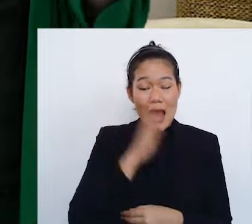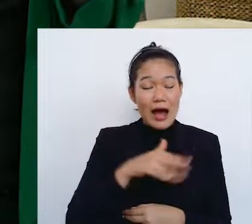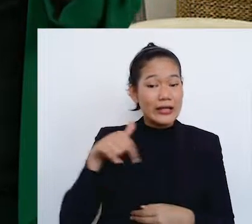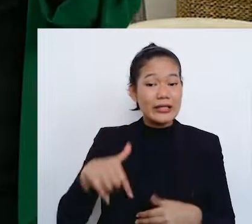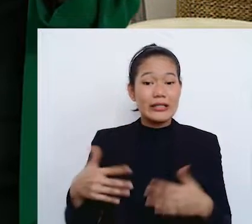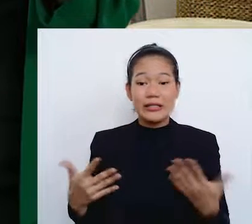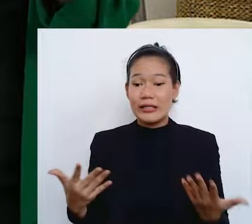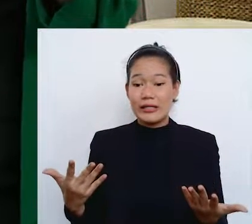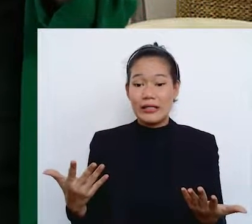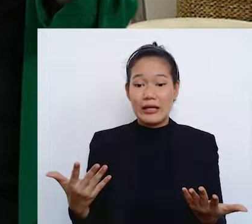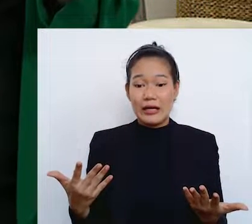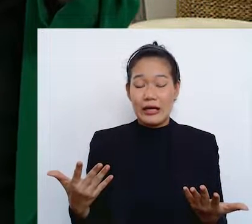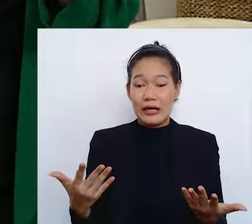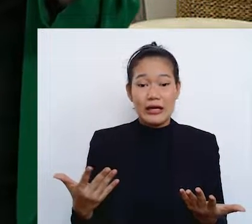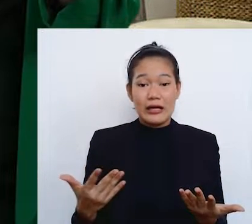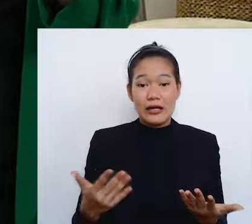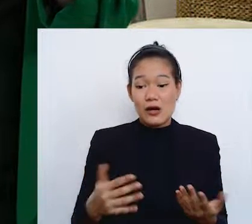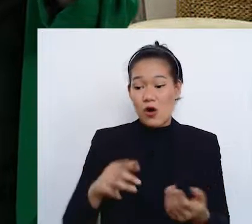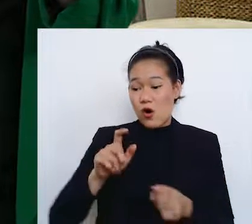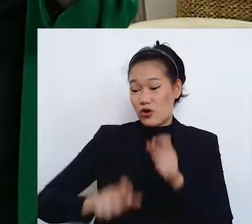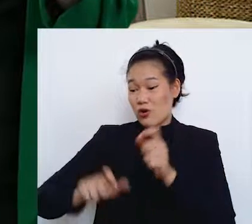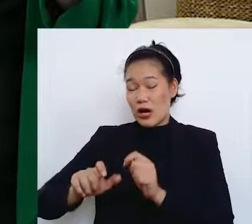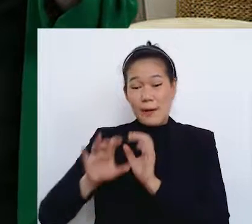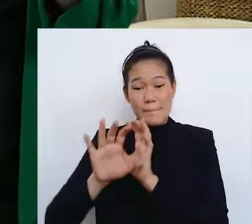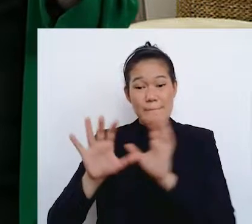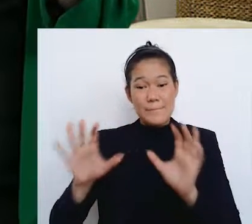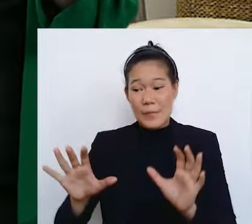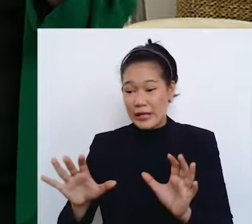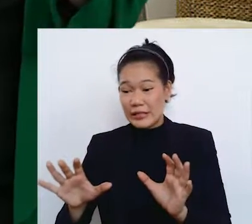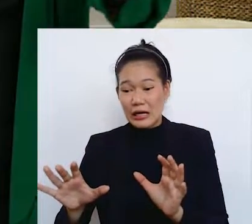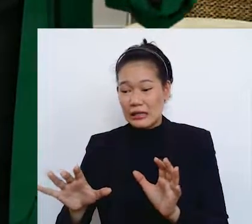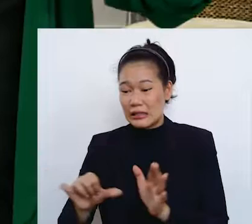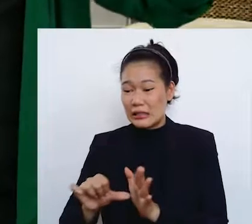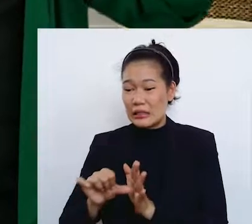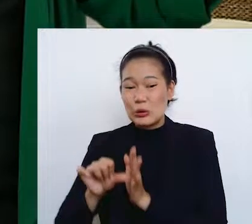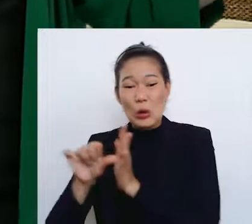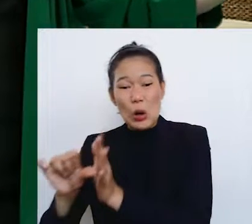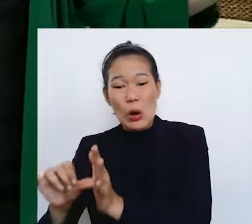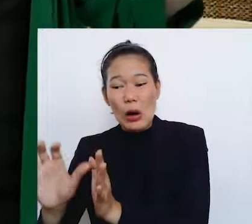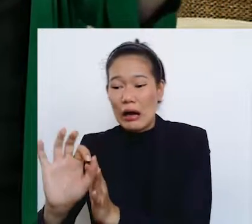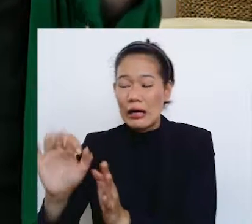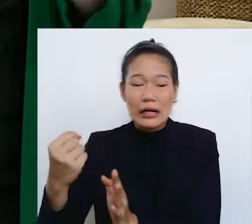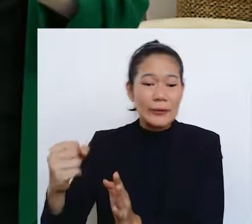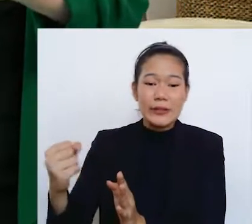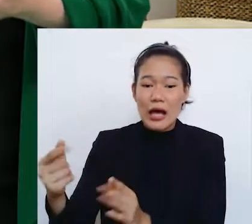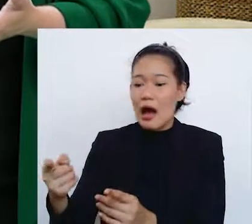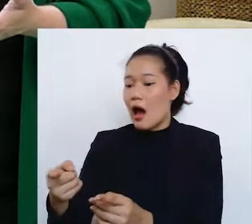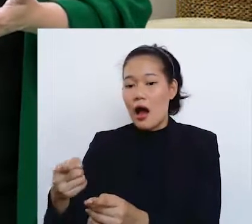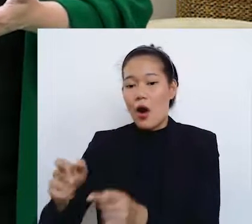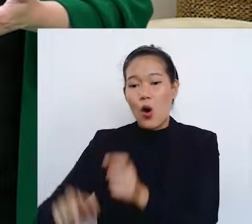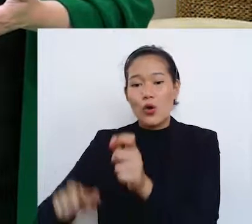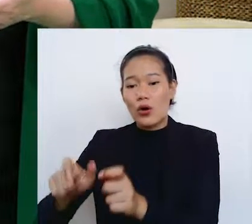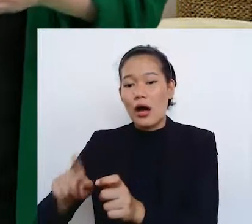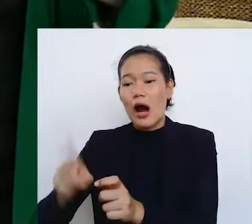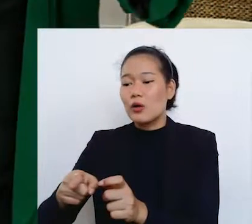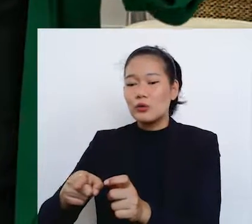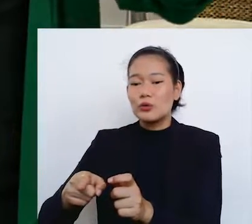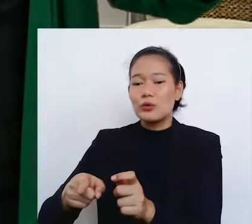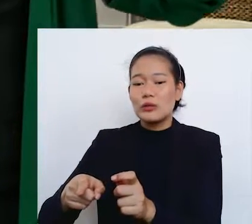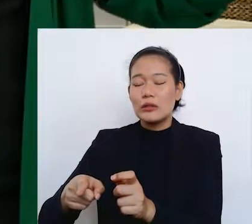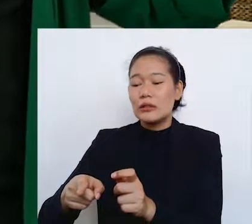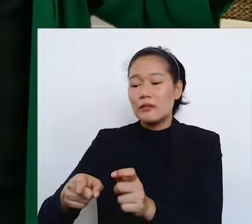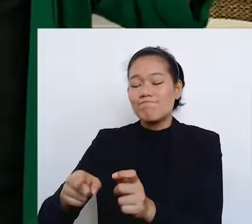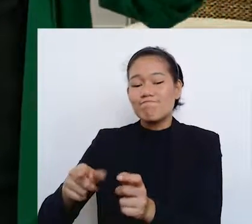hari ini bukan hanya banyak saudara-saudara kita yang tidak tertolong dan akhirnya mereka